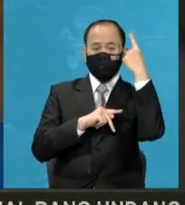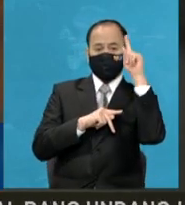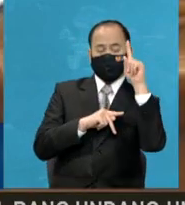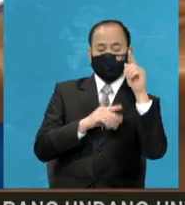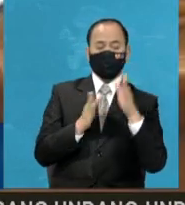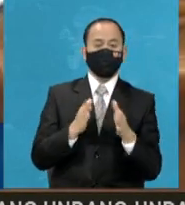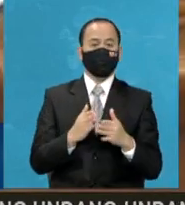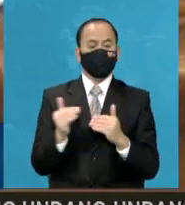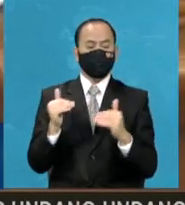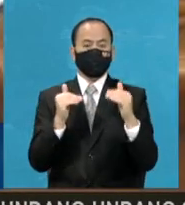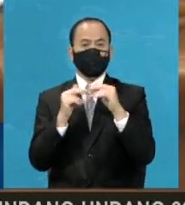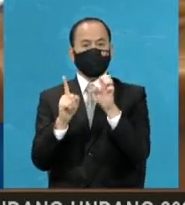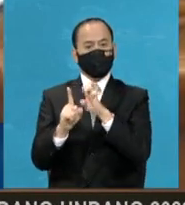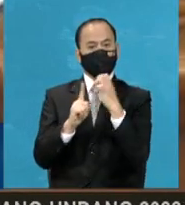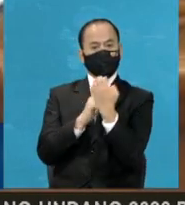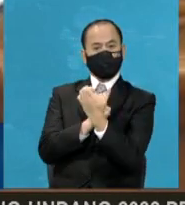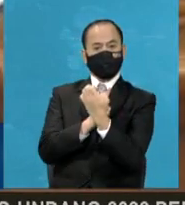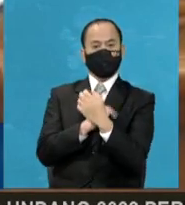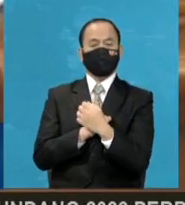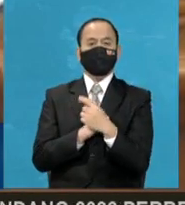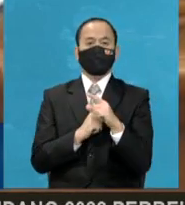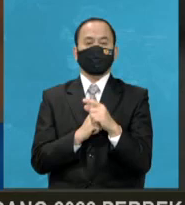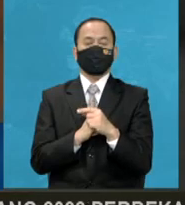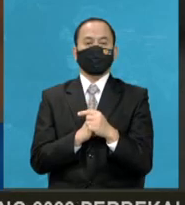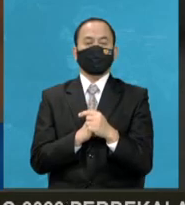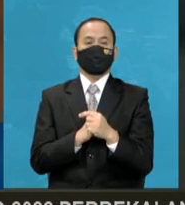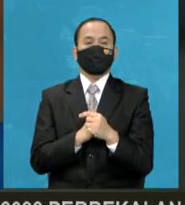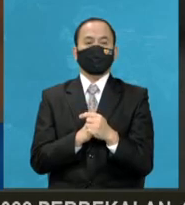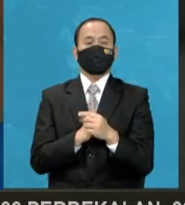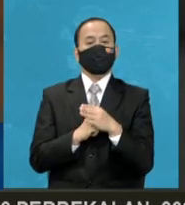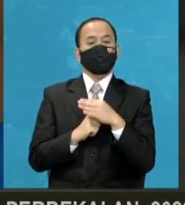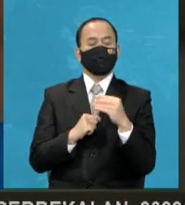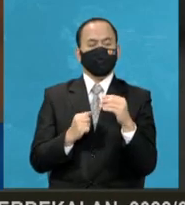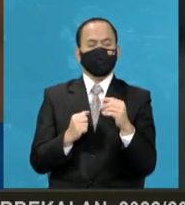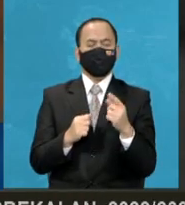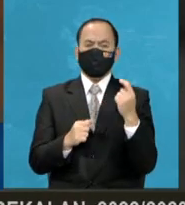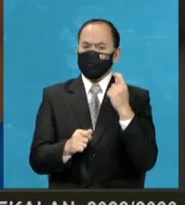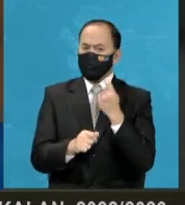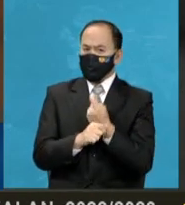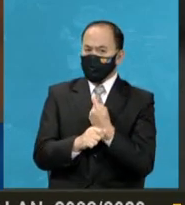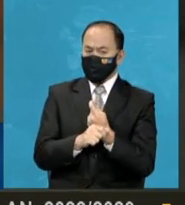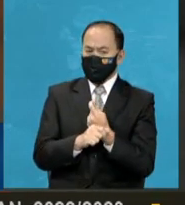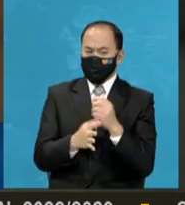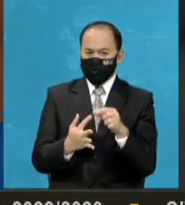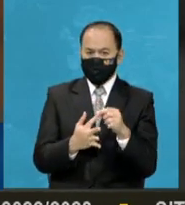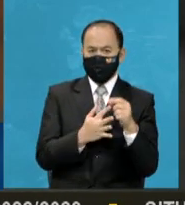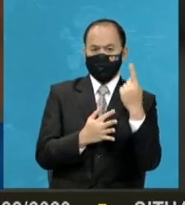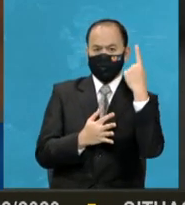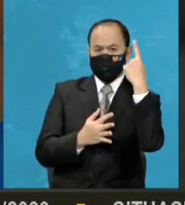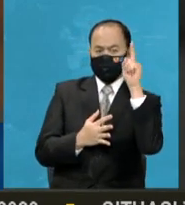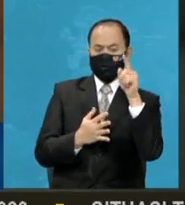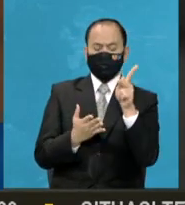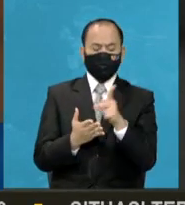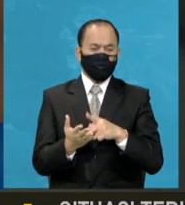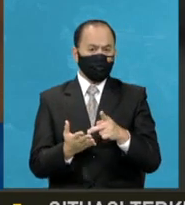yakni blm Pareman berdaya huni yang nilai Bebel dengan memberi penekanan serta keutamaan kepada perkara-perkara